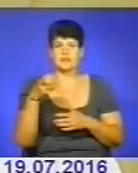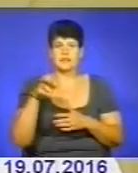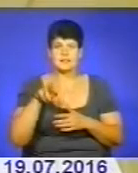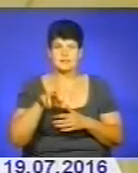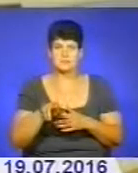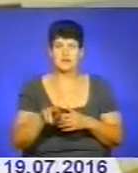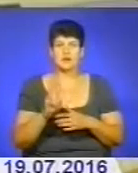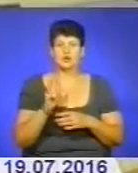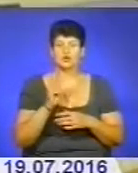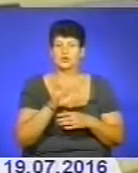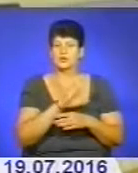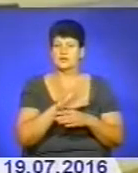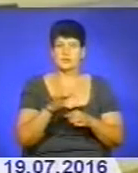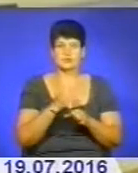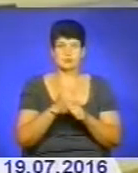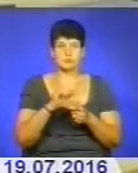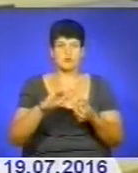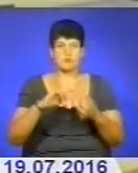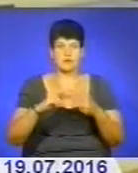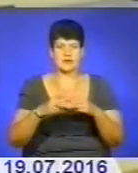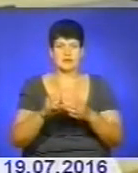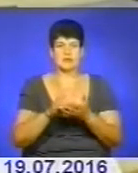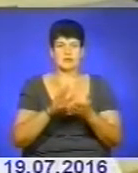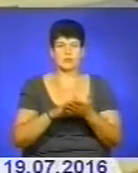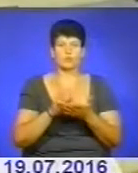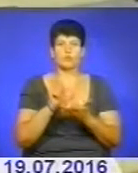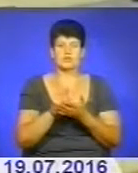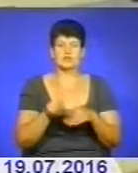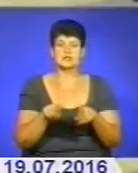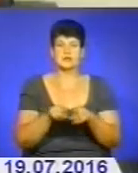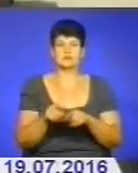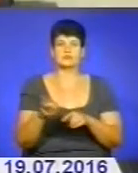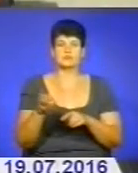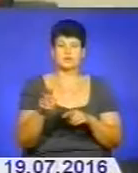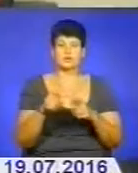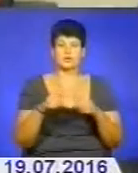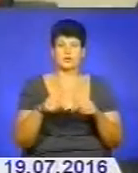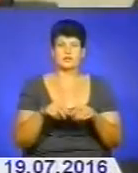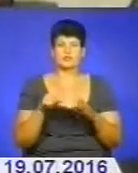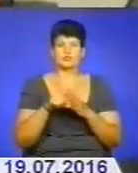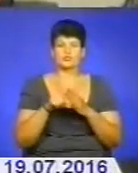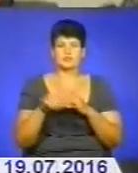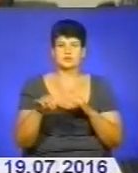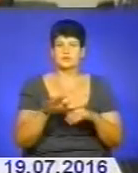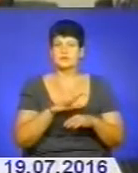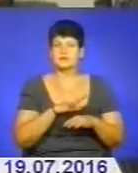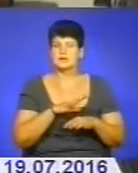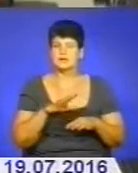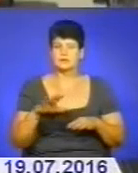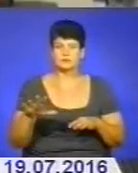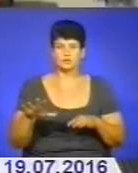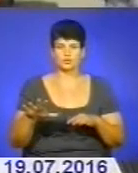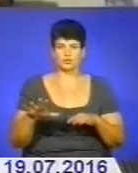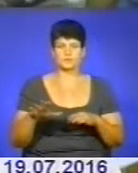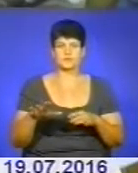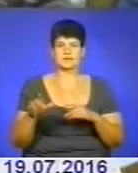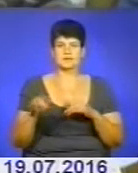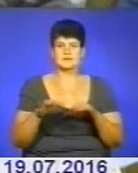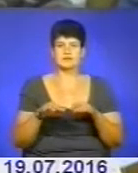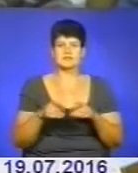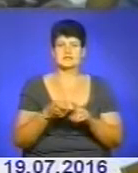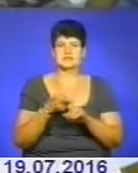не пройшли перереєстрацію, повинні також з'явитися в органи внутрішніх справ, аби уникнути суворих заходів, пов'язаних з